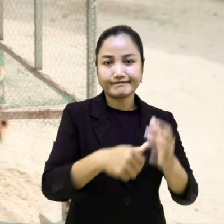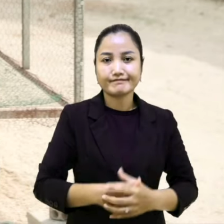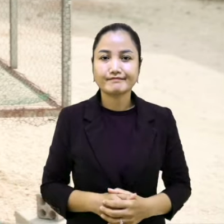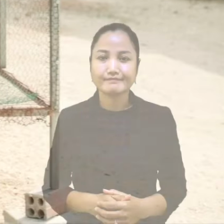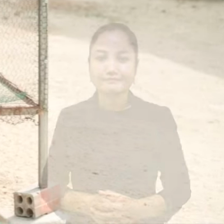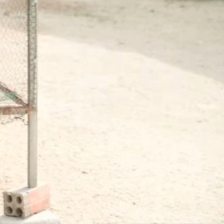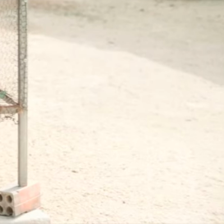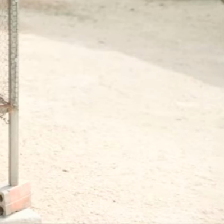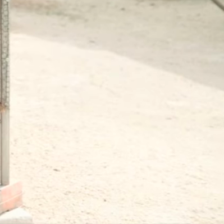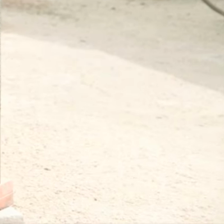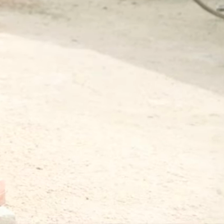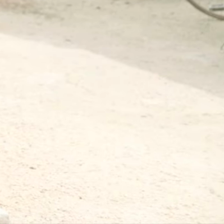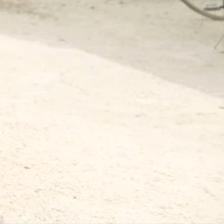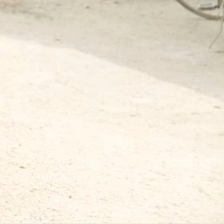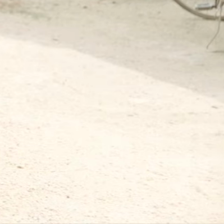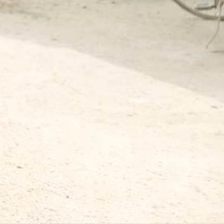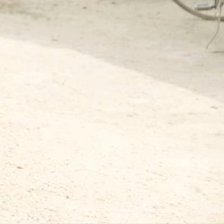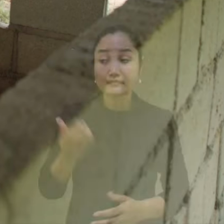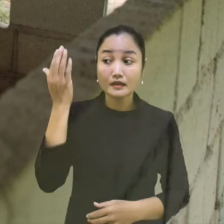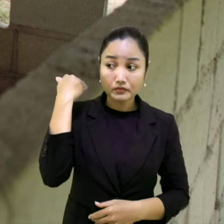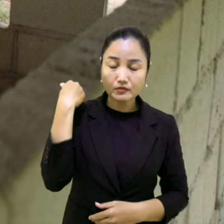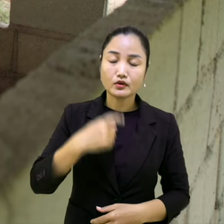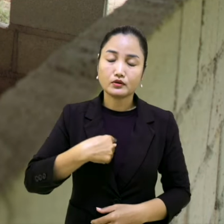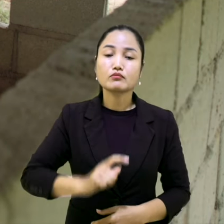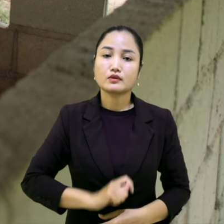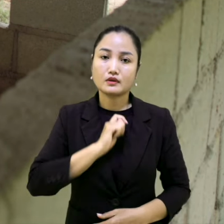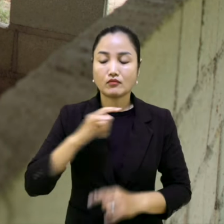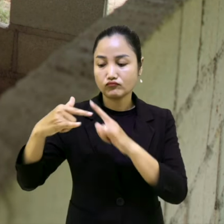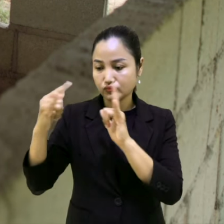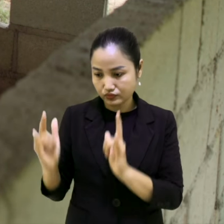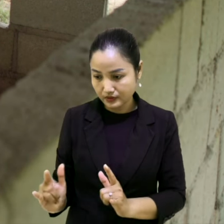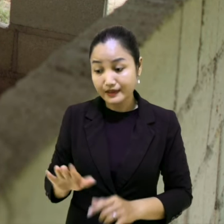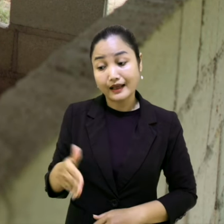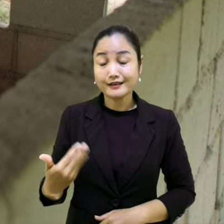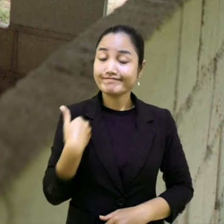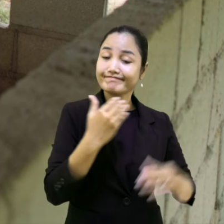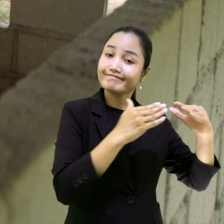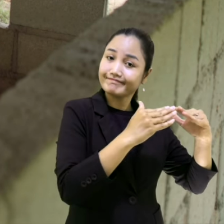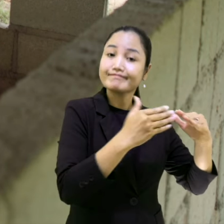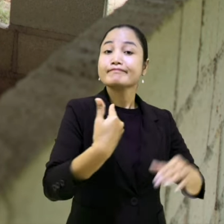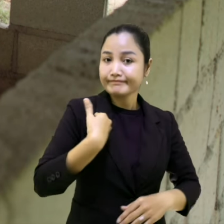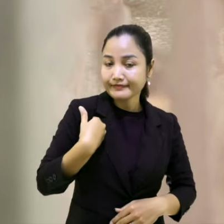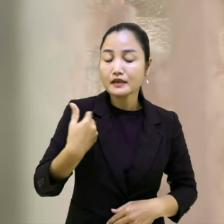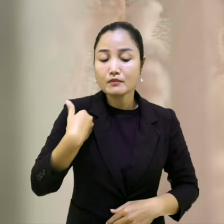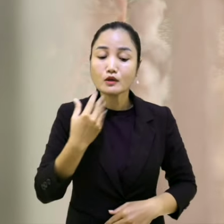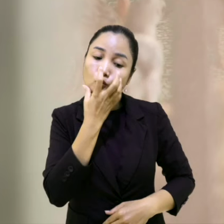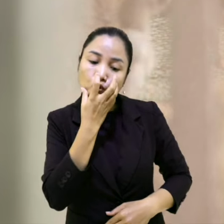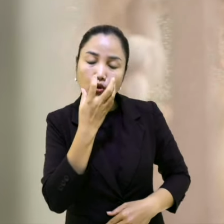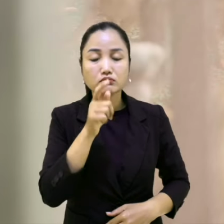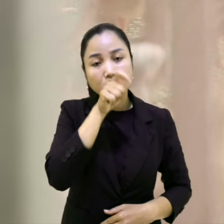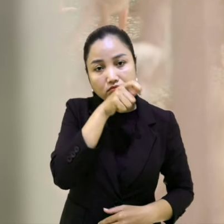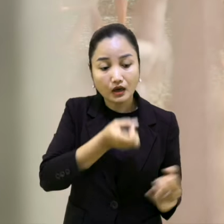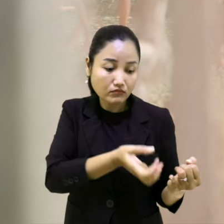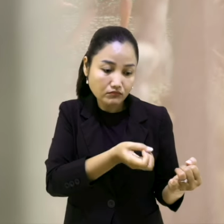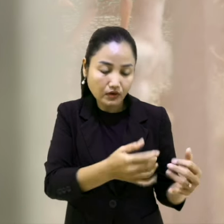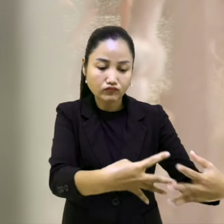tiết ná vì muốn nhóm nơi cọng tầng ta lấy nhầm miên tiền nơi gầy nhầm miên trụng châm